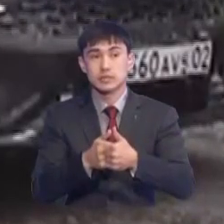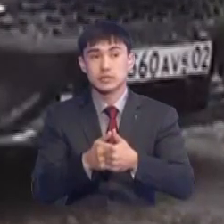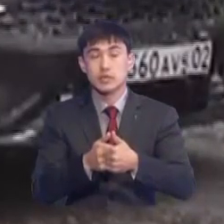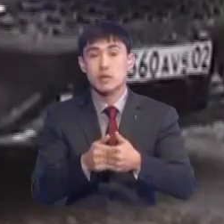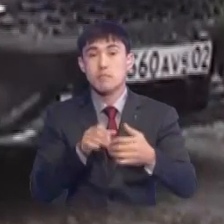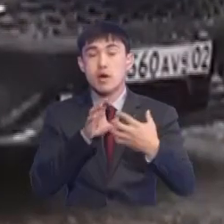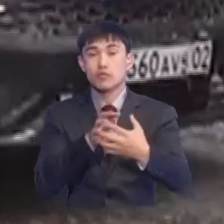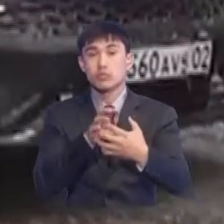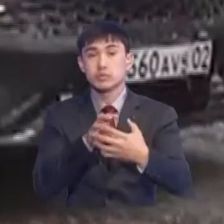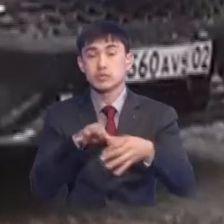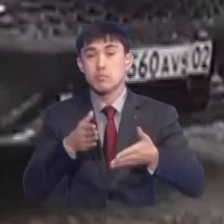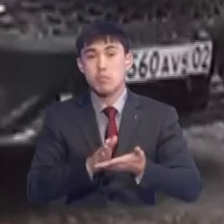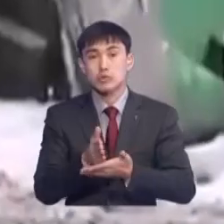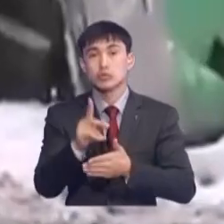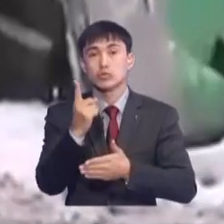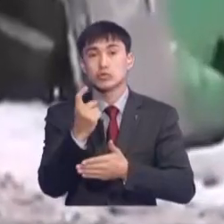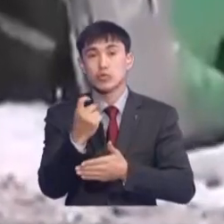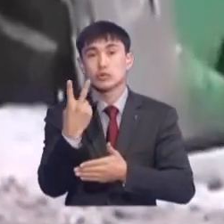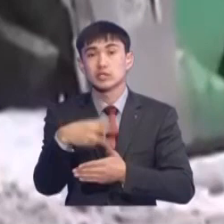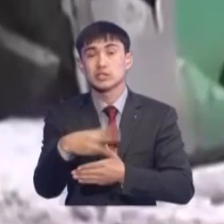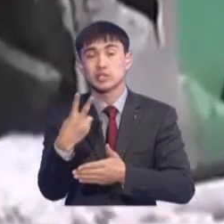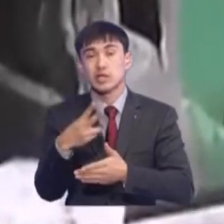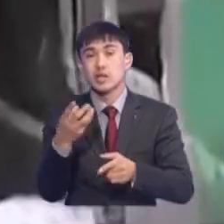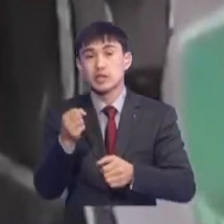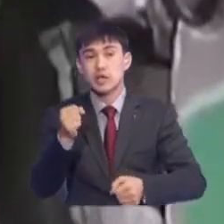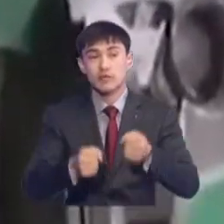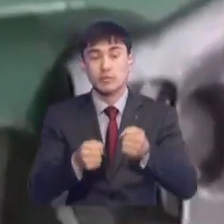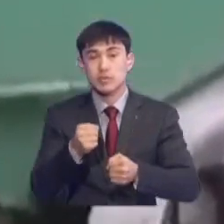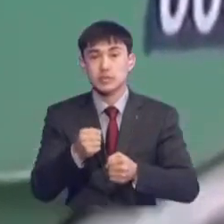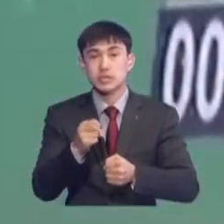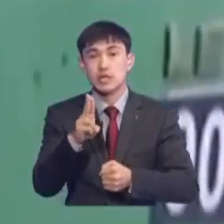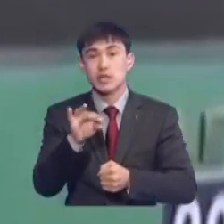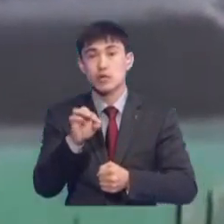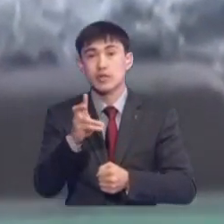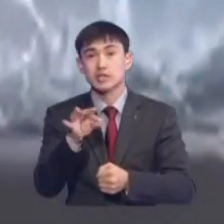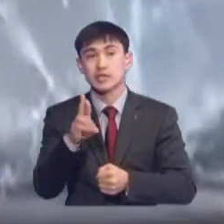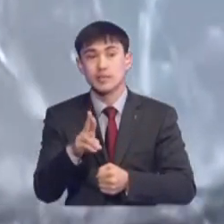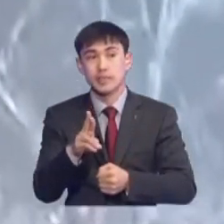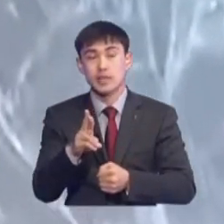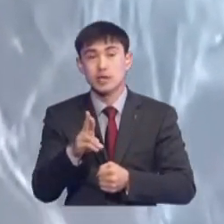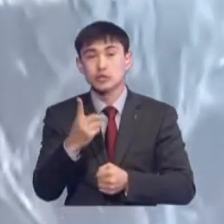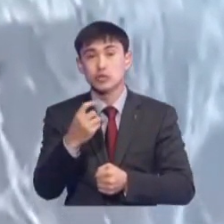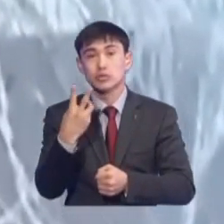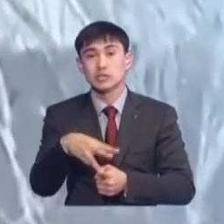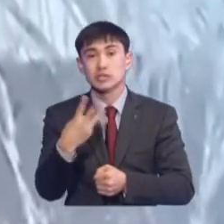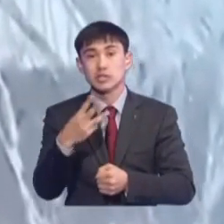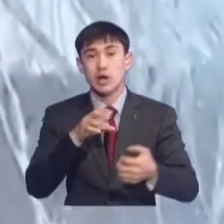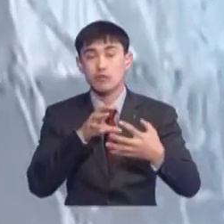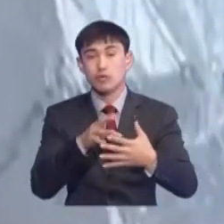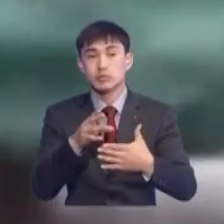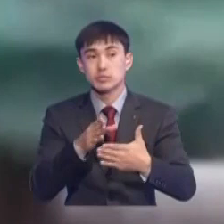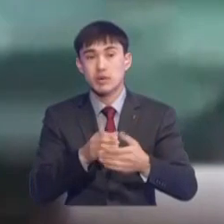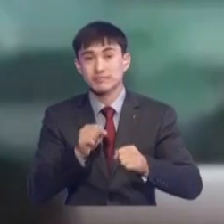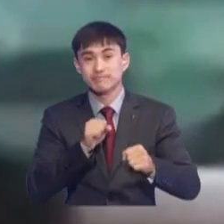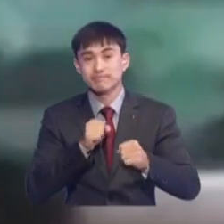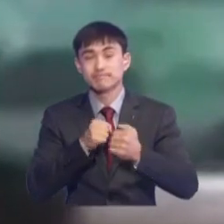впереди автобусом маршрута номер 133 а также автомашиной марки deia в свою очередь 133 рейс по инерции